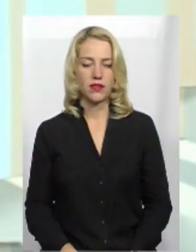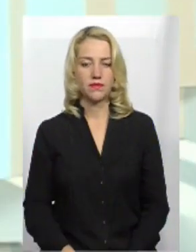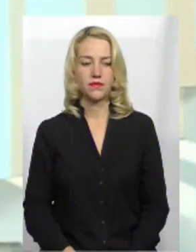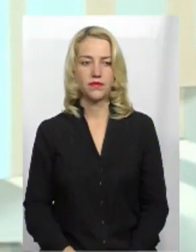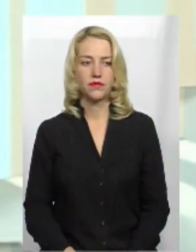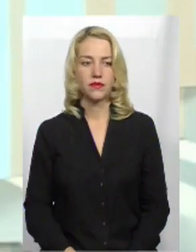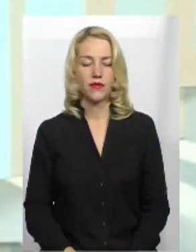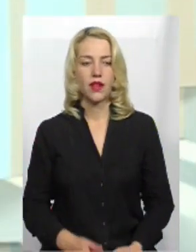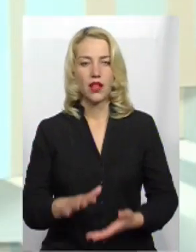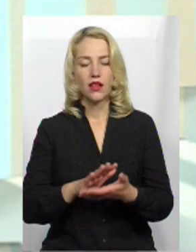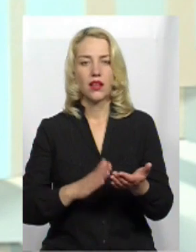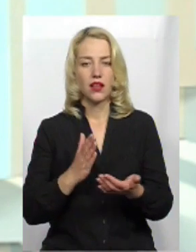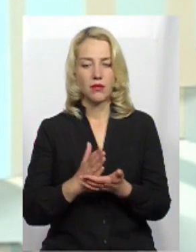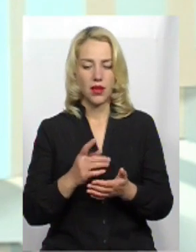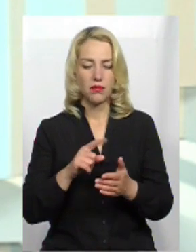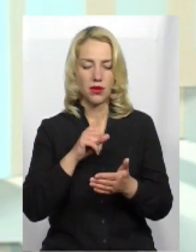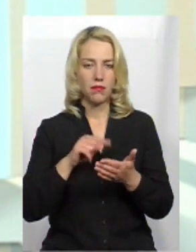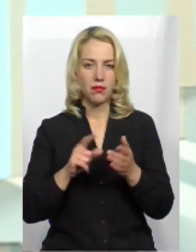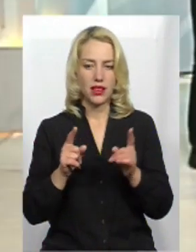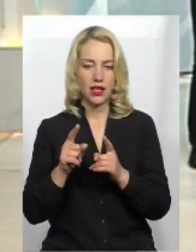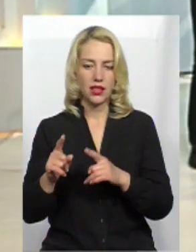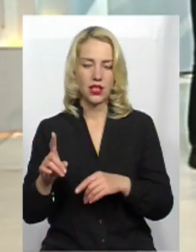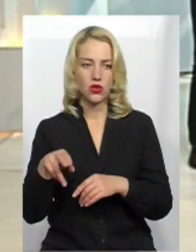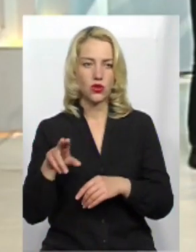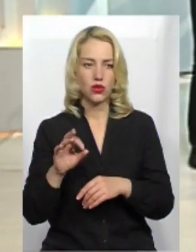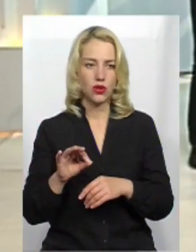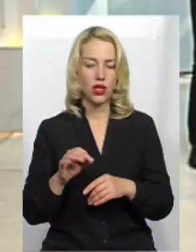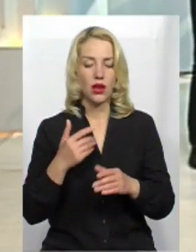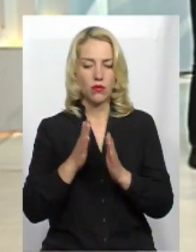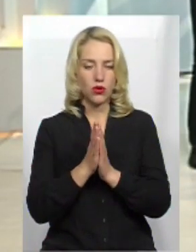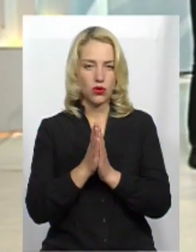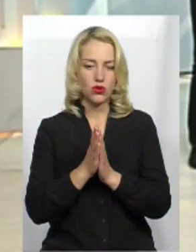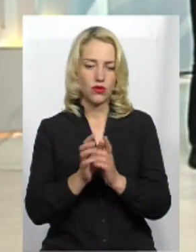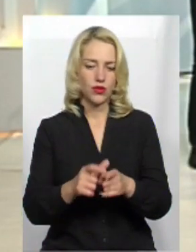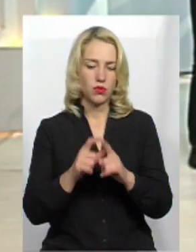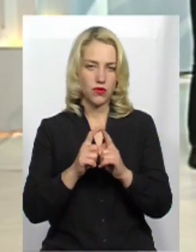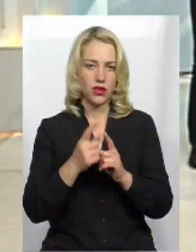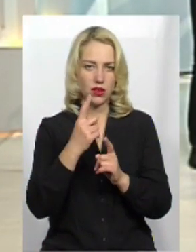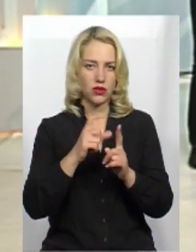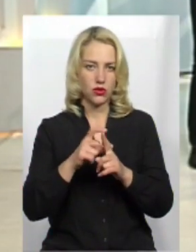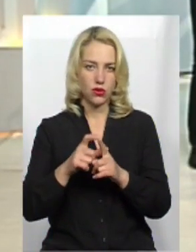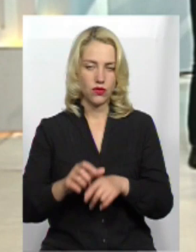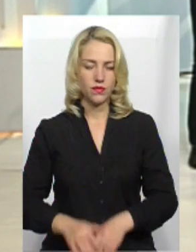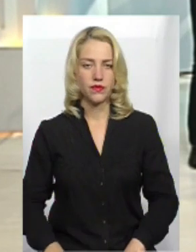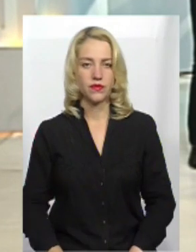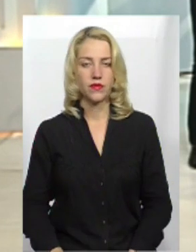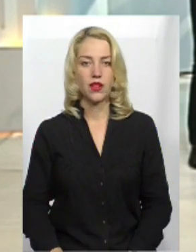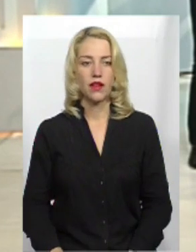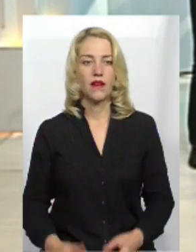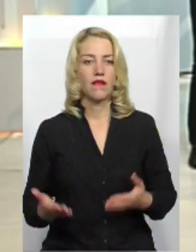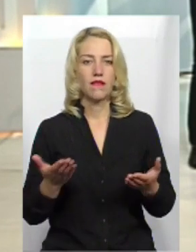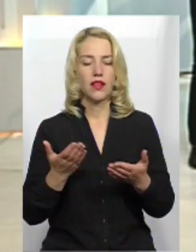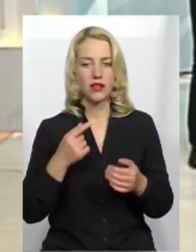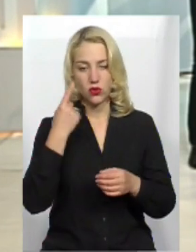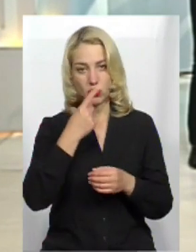Дякую, пане Олександре. Далі маємо бліц-питання стосовно справ депутатських. Прошу відповідати словом або словосполученням. Отож, в